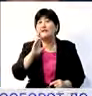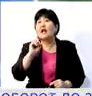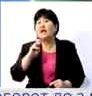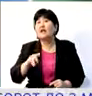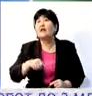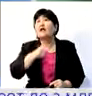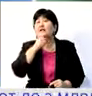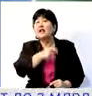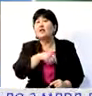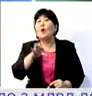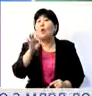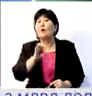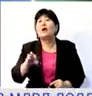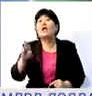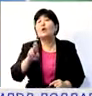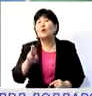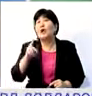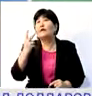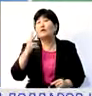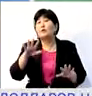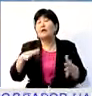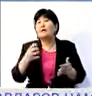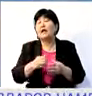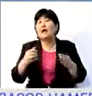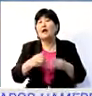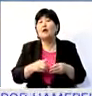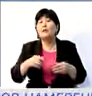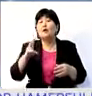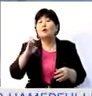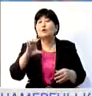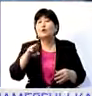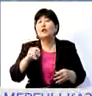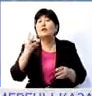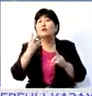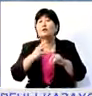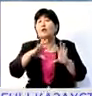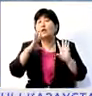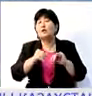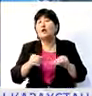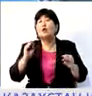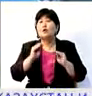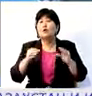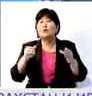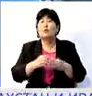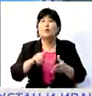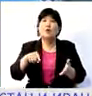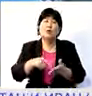и старший тренер Ольга Игунова. Второе место заняла команда города Нур-Султан, замкнула тройку лучших сборная города Шымкент.